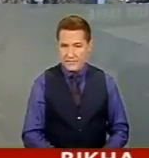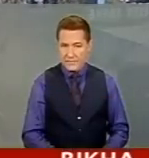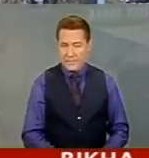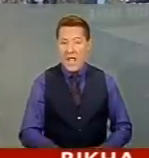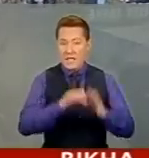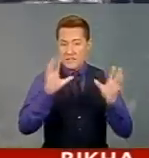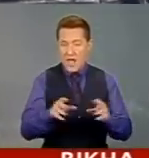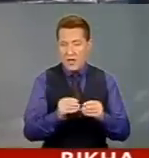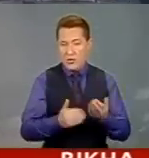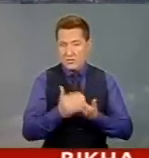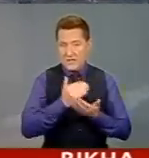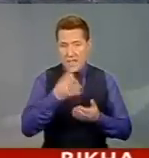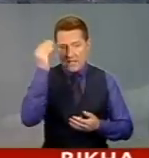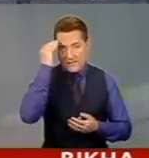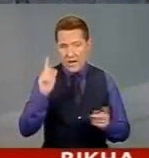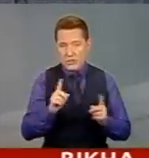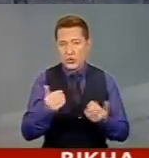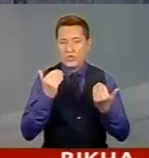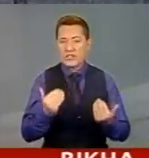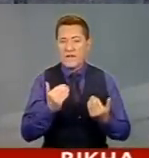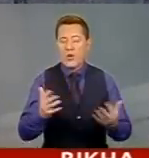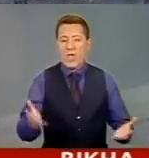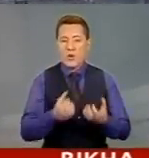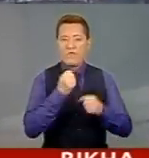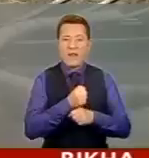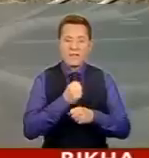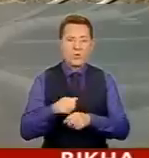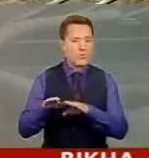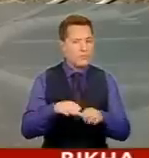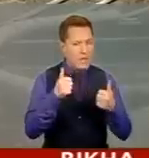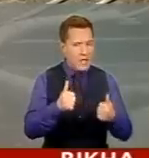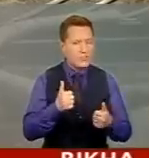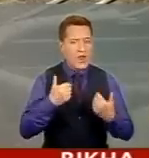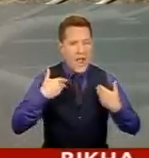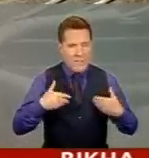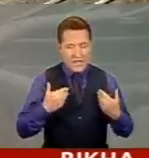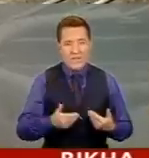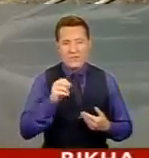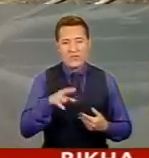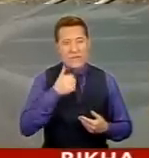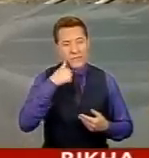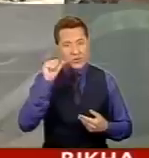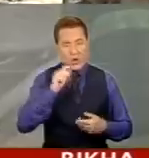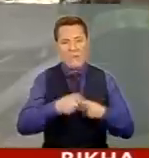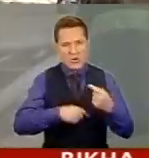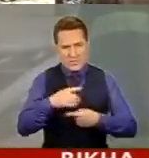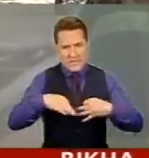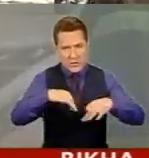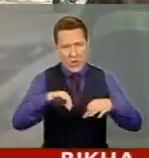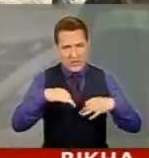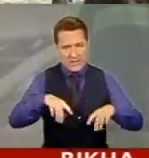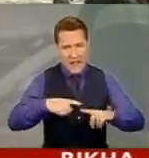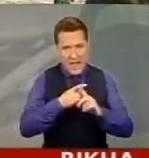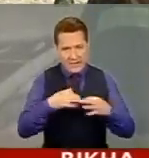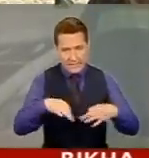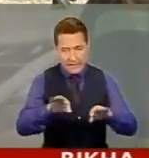Загалом складається враження, що сьогодні рятувальники діють набагато злагодженіше і ефективніше, ніж учора. До місця пожежі постійно їздить техніка. У тилу, де